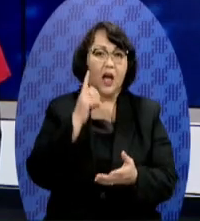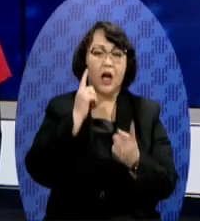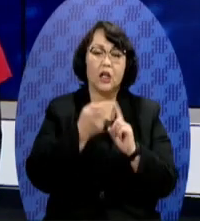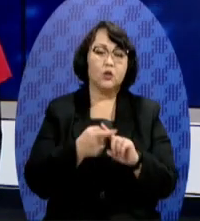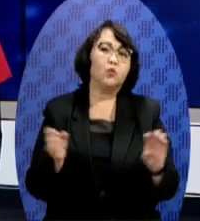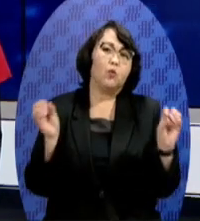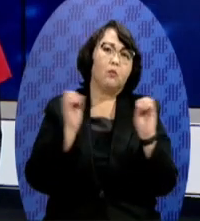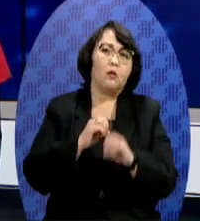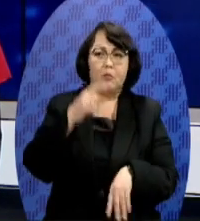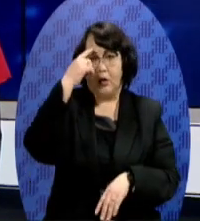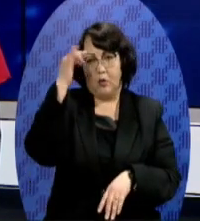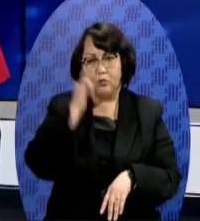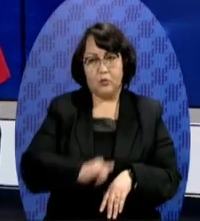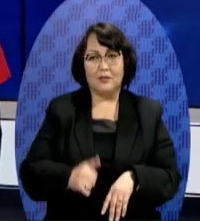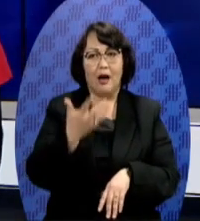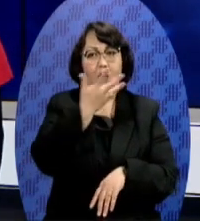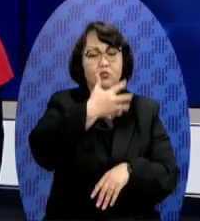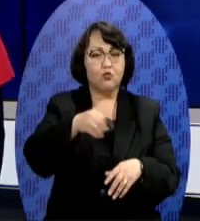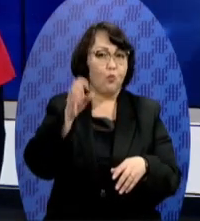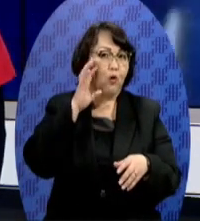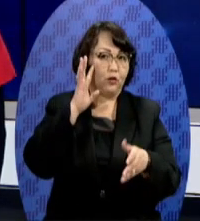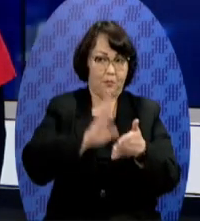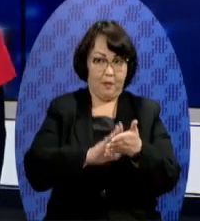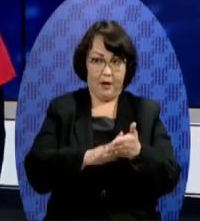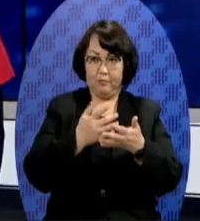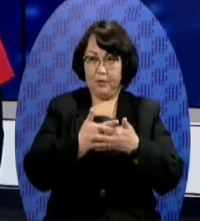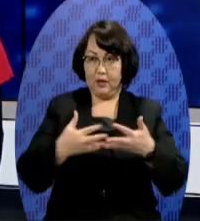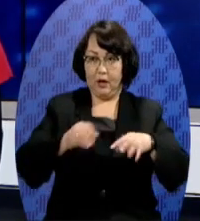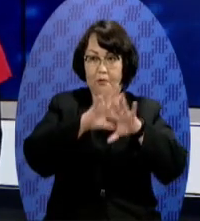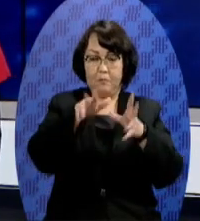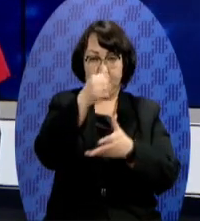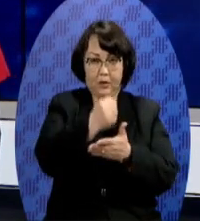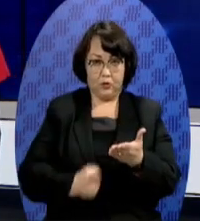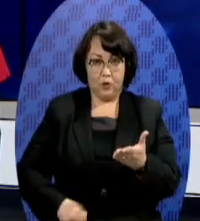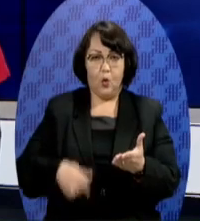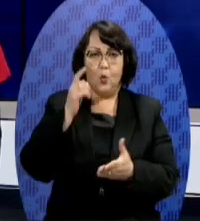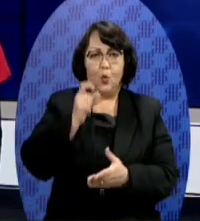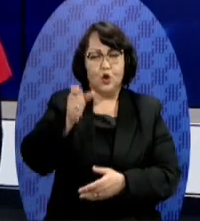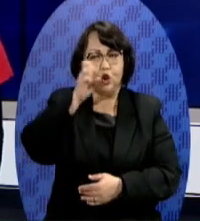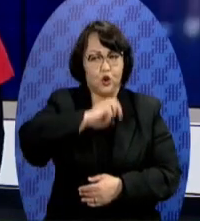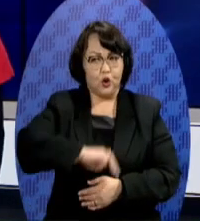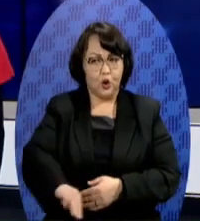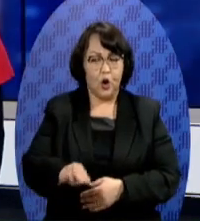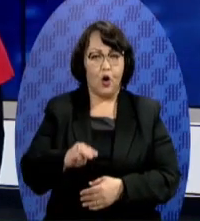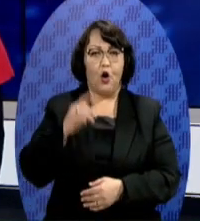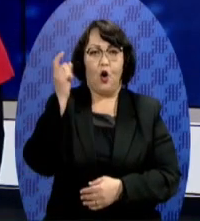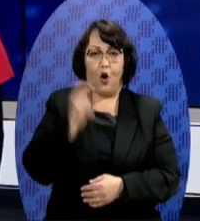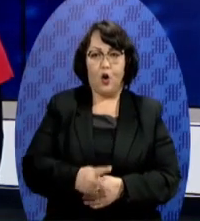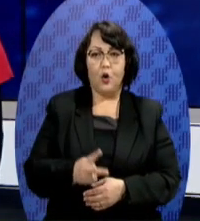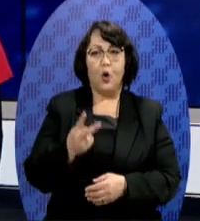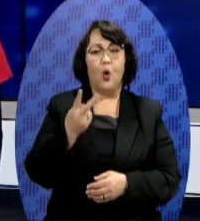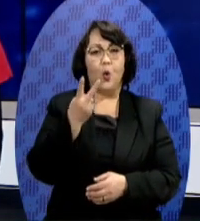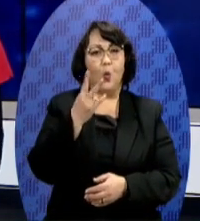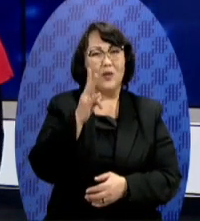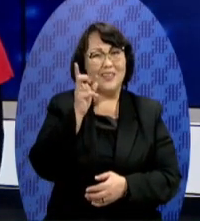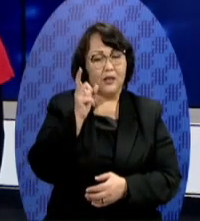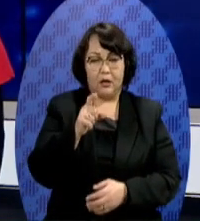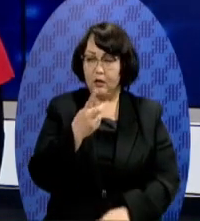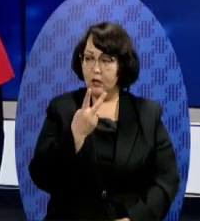бичгийг баталсан байдаг. Гэхдээ энэ одоо эдгээр баримт бичгийг бол хүнээ бодсон, за үнэт зүйлээ шигтгсэн эсэх нь эргэлзээтэй